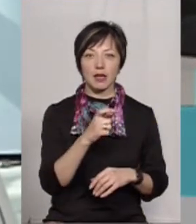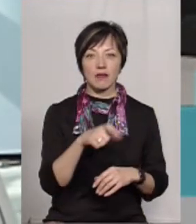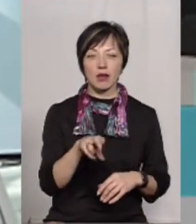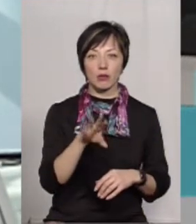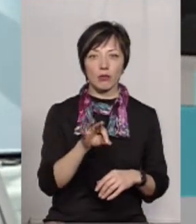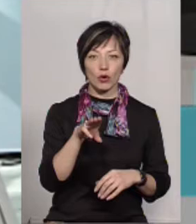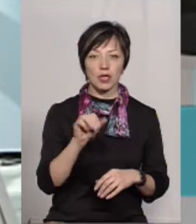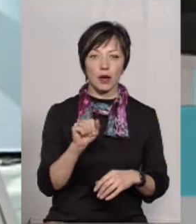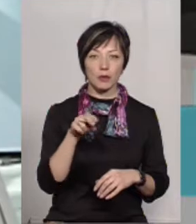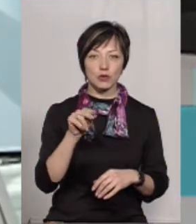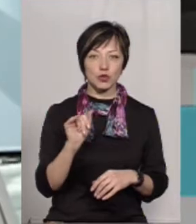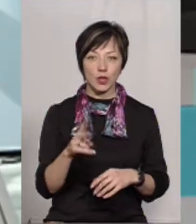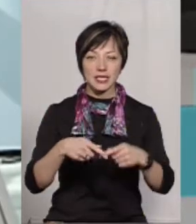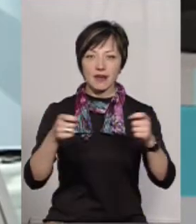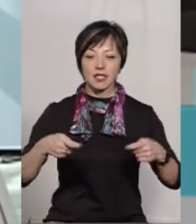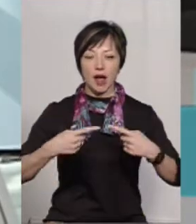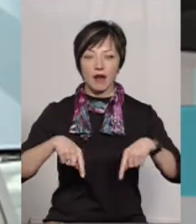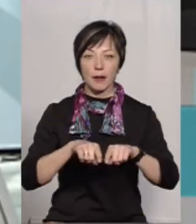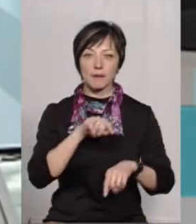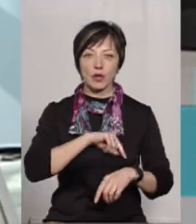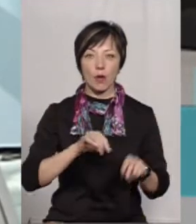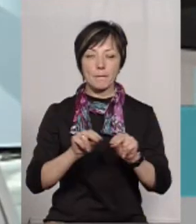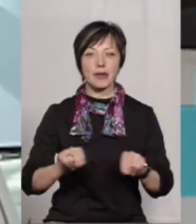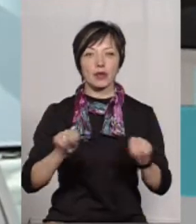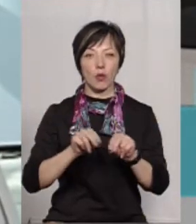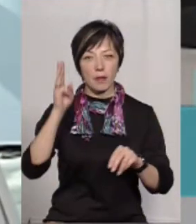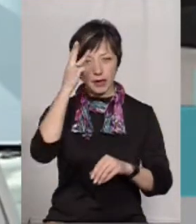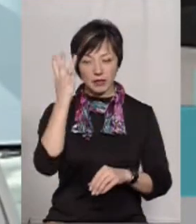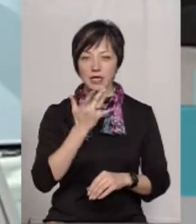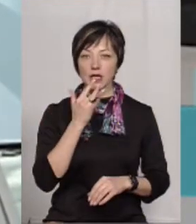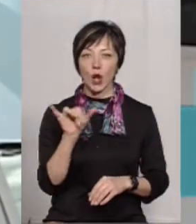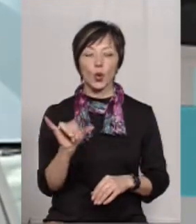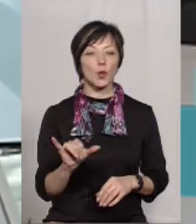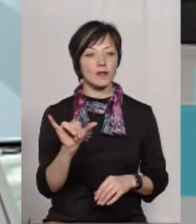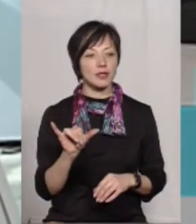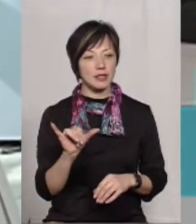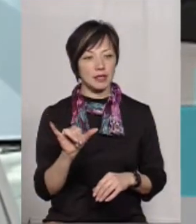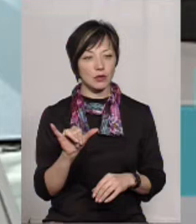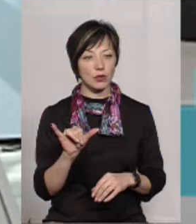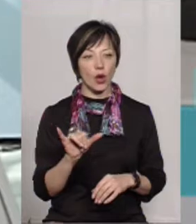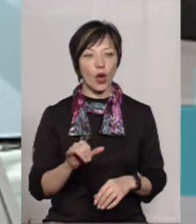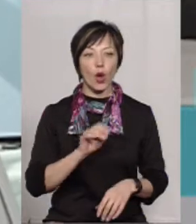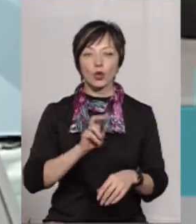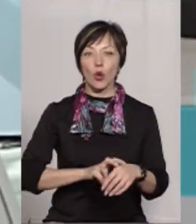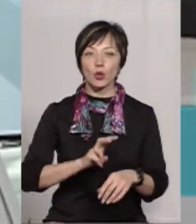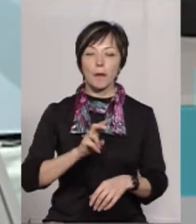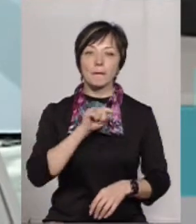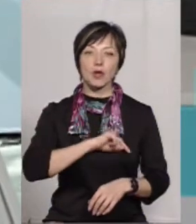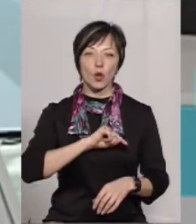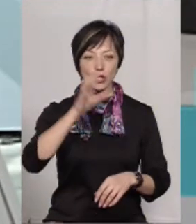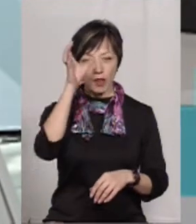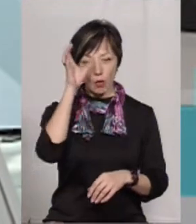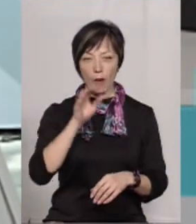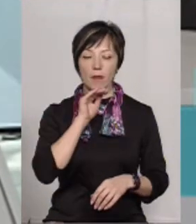Євген Потавчук, завідувач кафедри психології та педагогіки Хмельницького національного університету, доктор психологічних